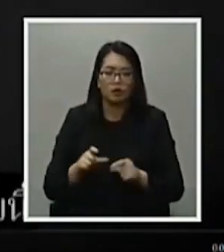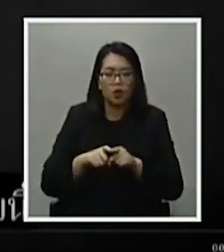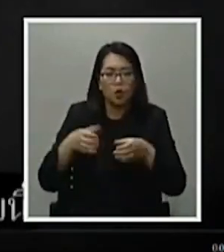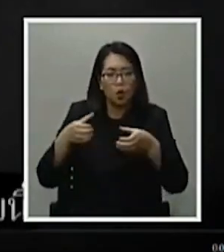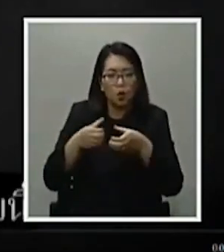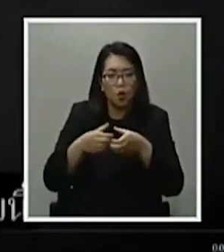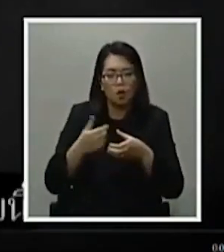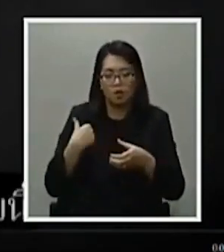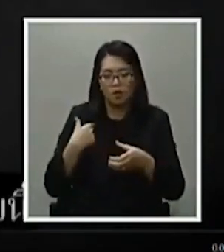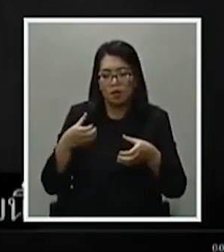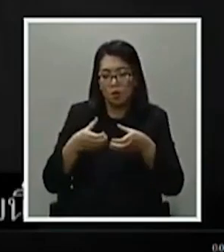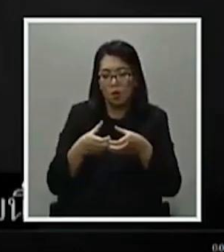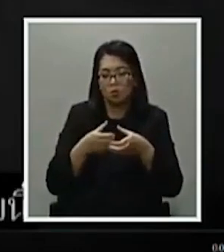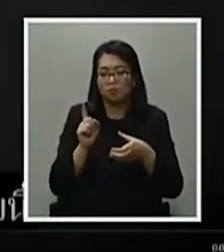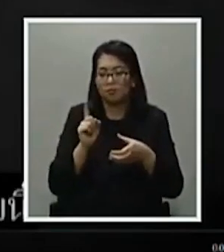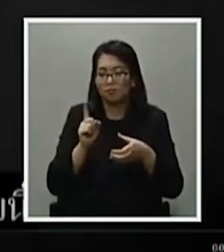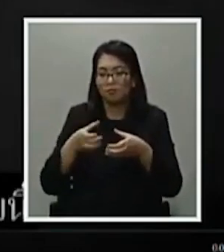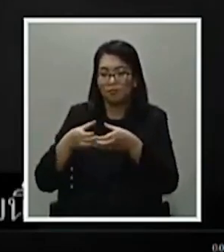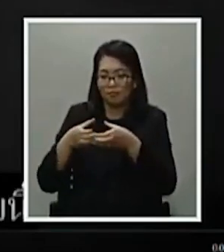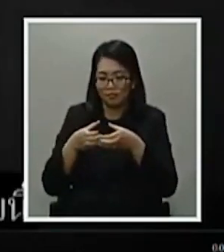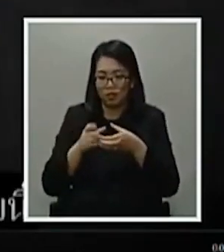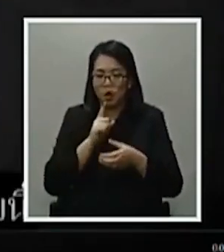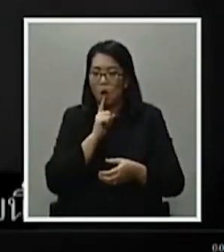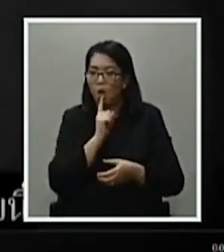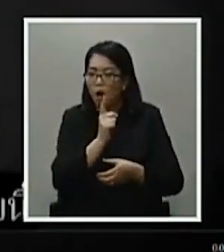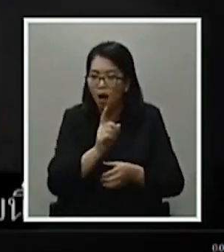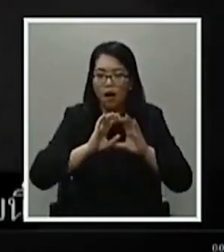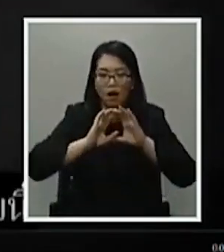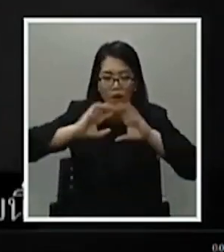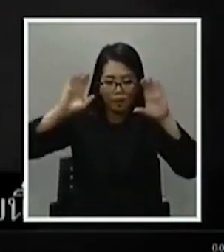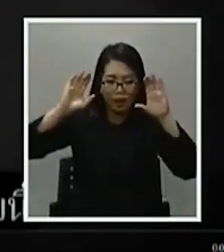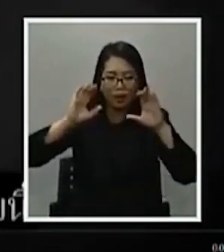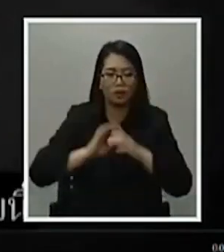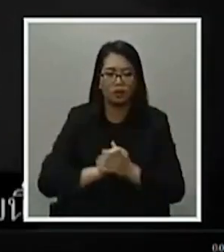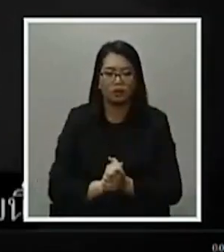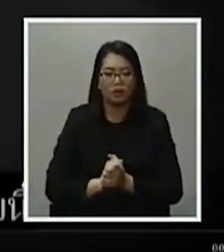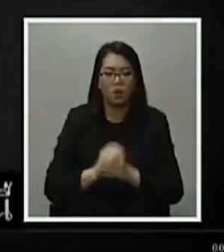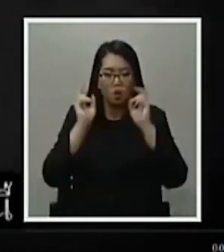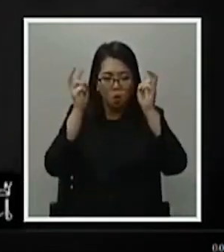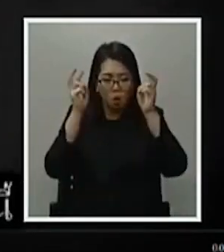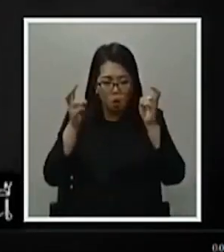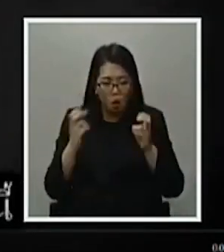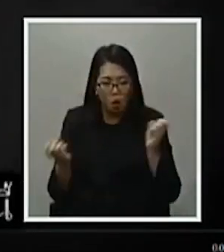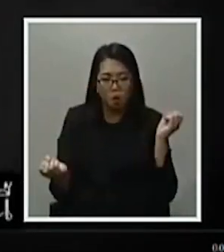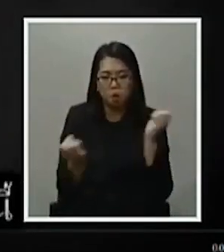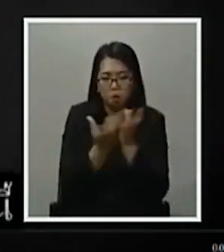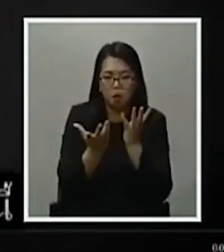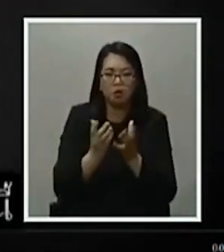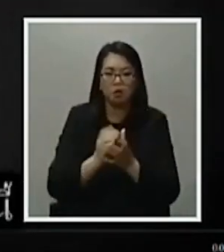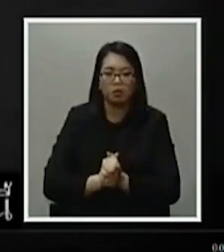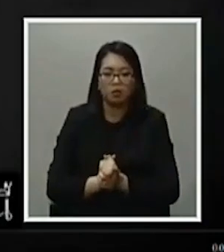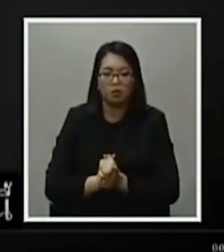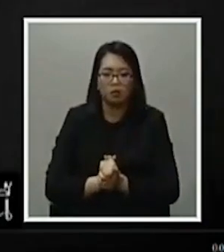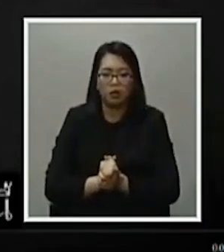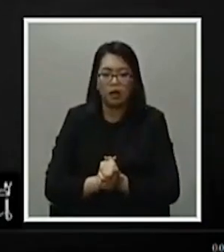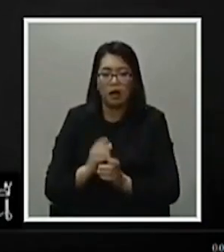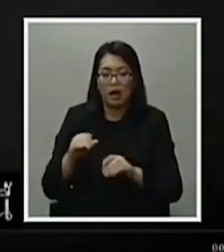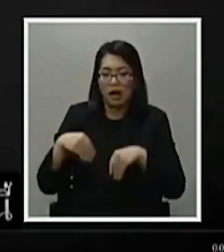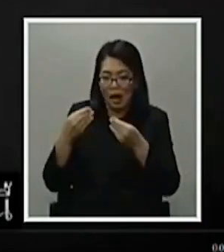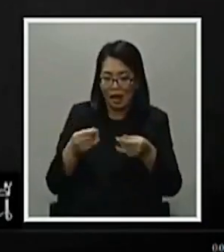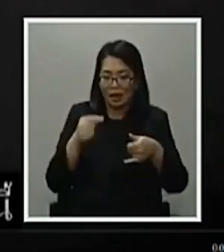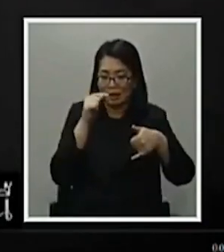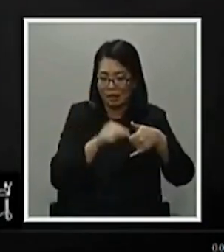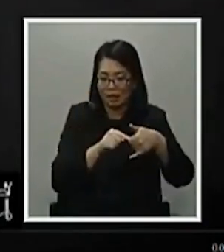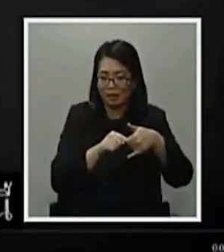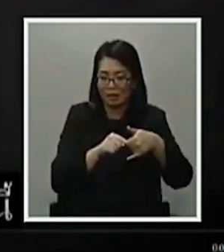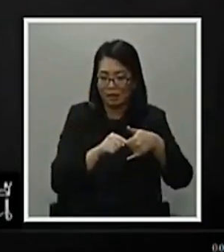างเหตุการณ์ครับที่ไปด่ารัฐบาลจนเกิดประเด็นอะไรขึ้นมาเนี่ยถ้าเกิดมีความเห็นว่าให้